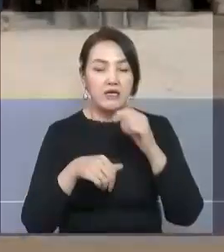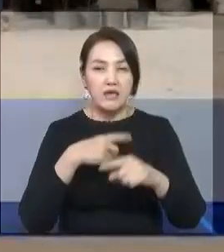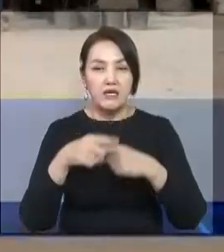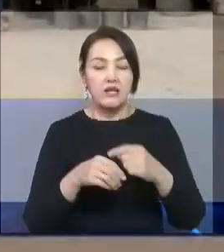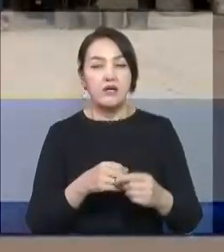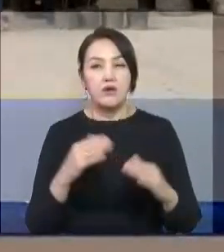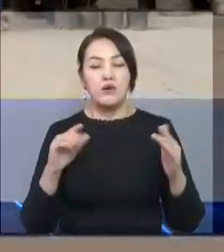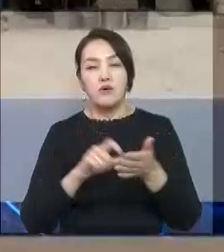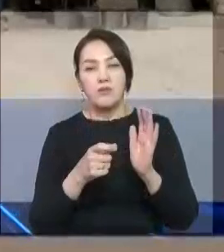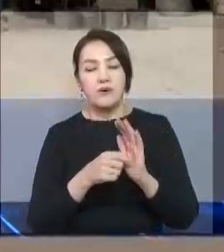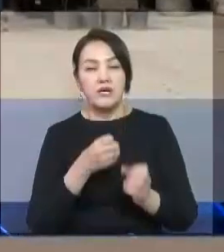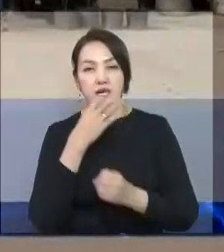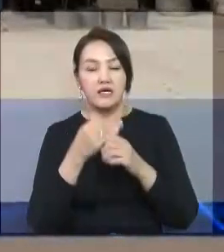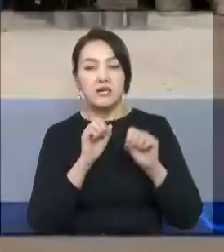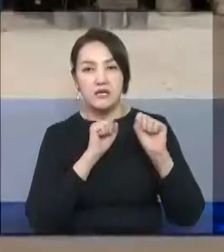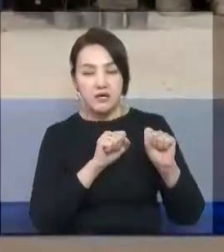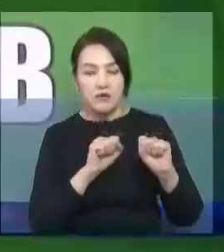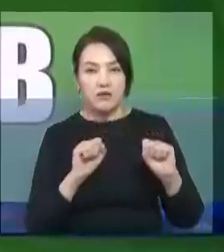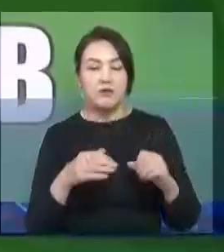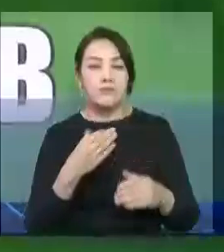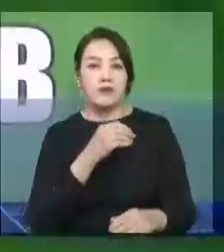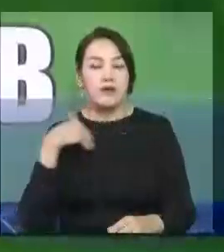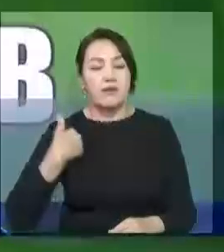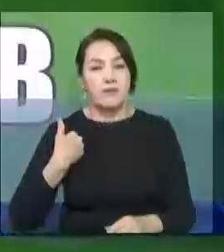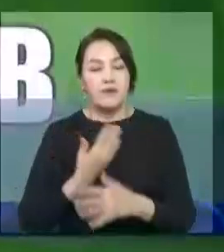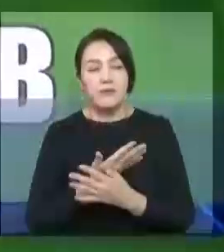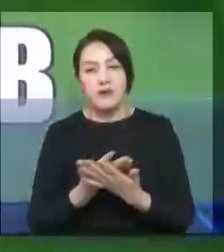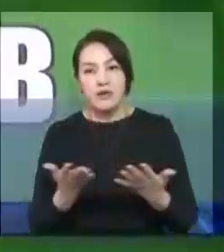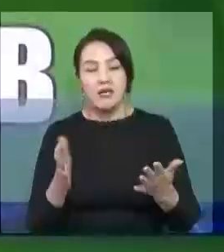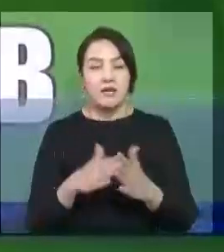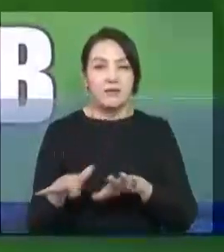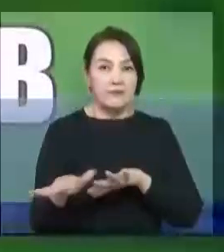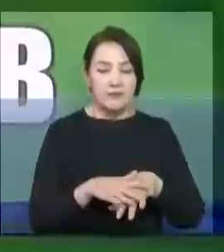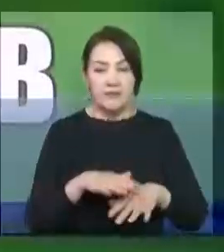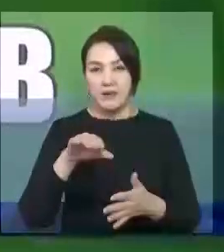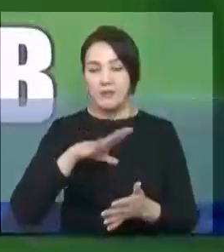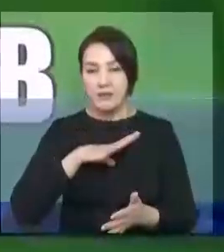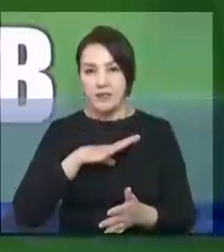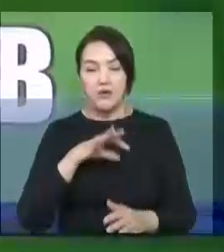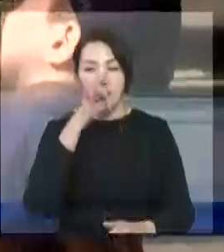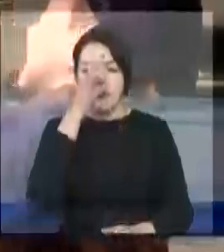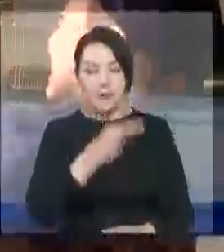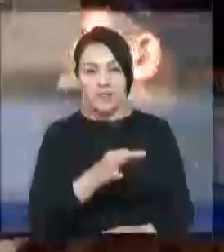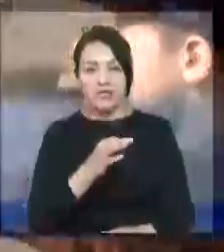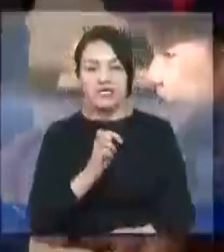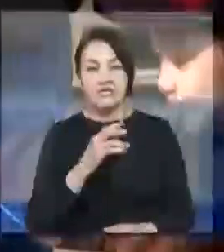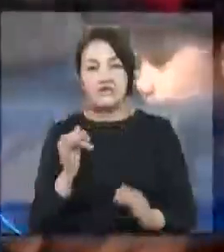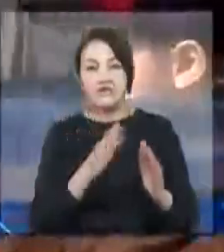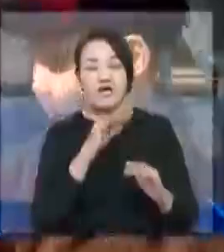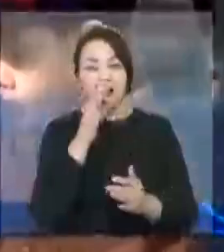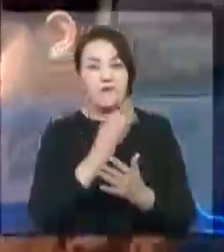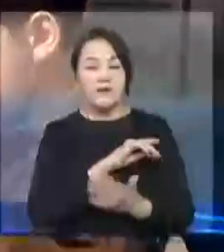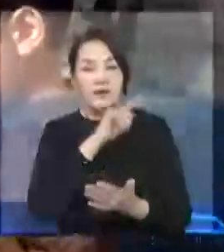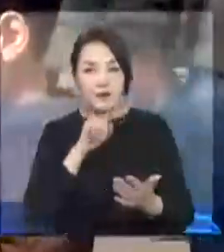комнатные растения, средства защиты за ними, удобрения и многое другое. На мероприятии присутствовали опытные садоводы. Они отвечали